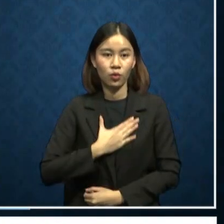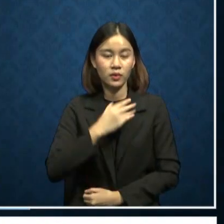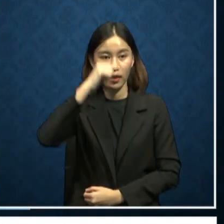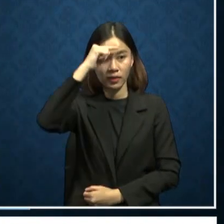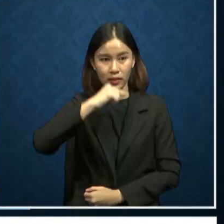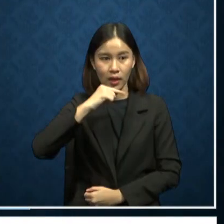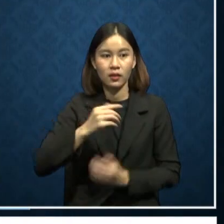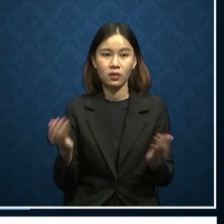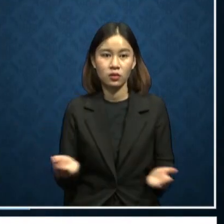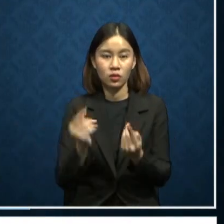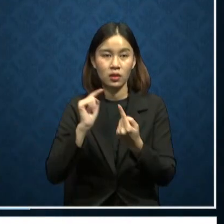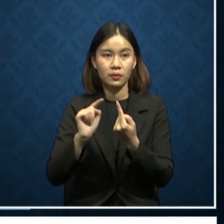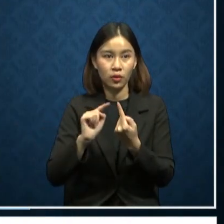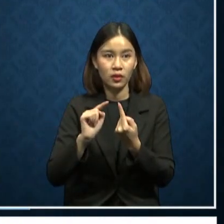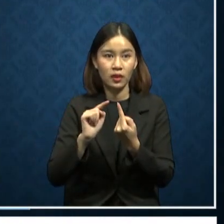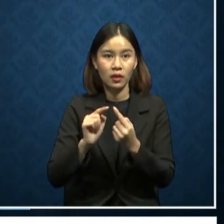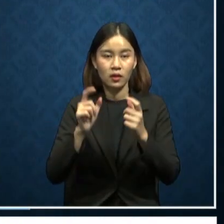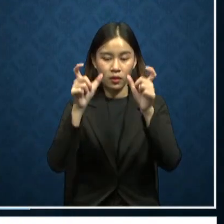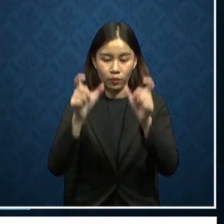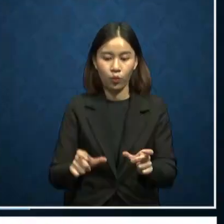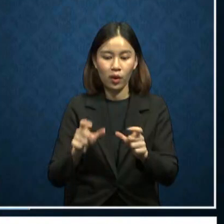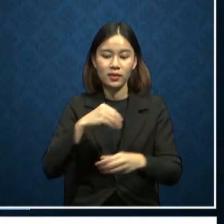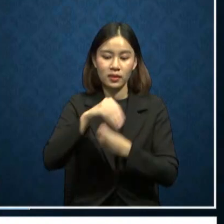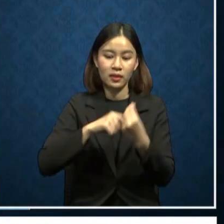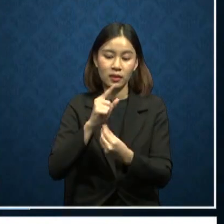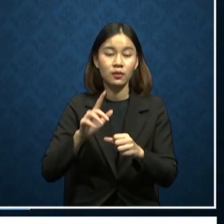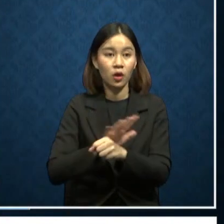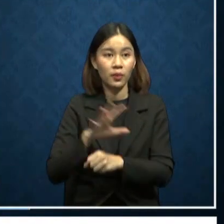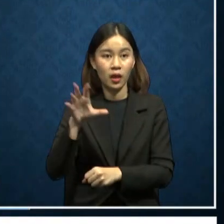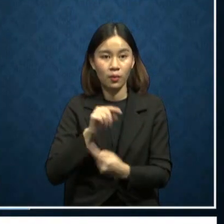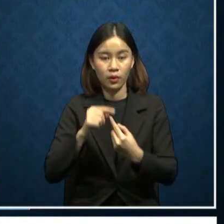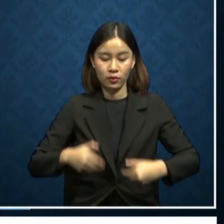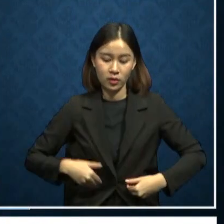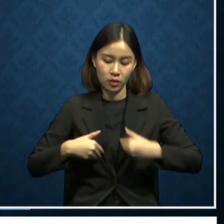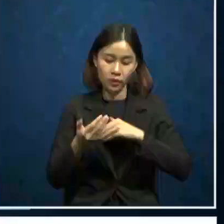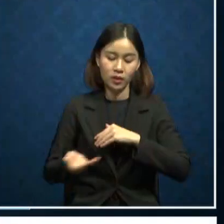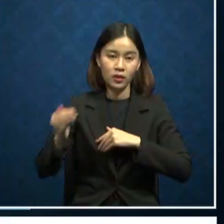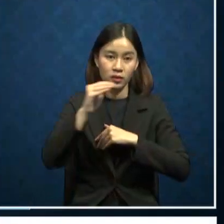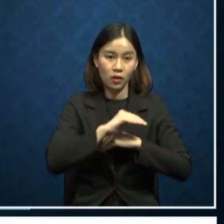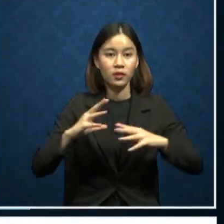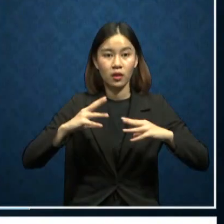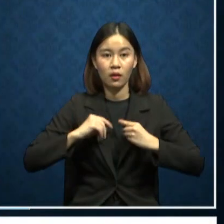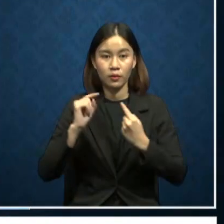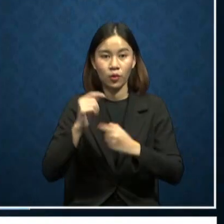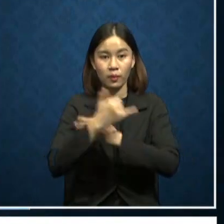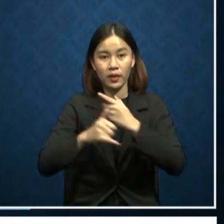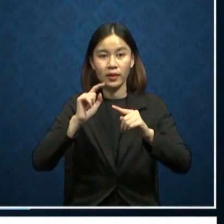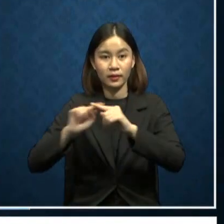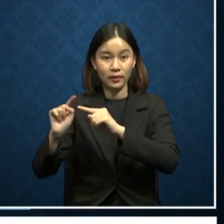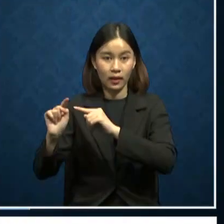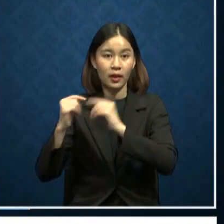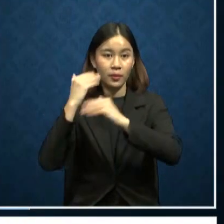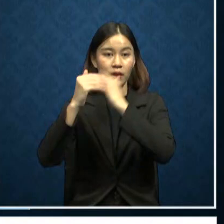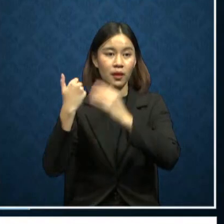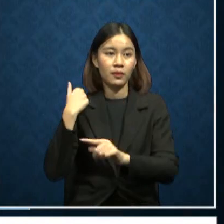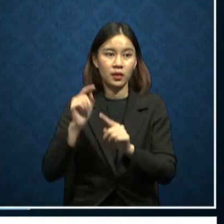ไทยและส่งเสริมหลักปรัชญาของเศรษฐกิจพอเพียงมาใช้ในการดำรงชีวิตเป็นที่ยอมรับของนนาประเทศให้มากขึ้น